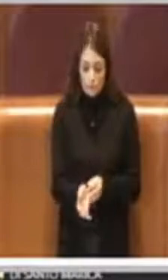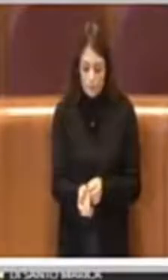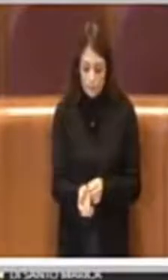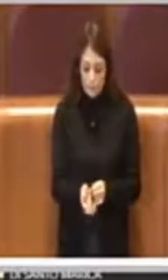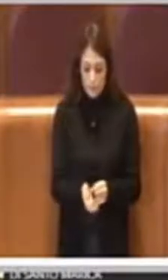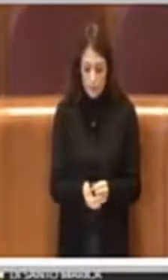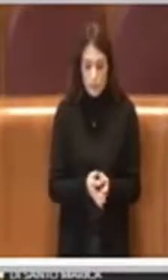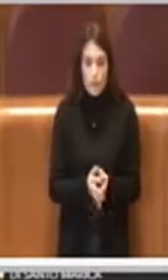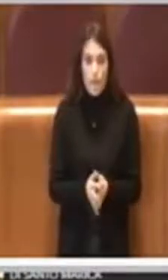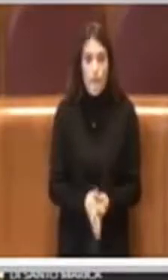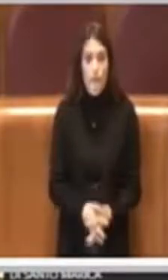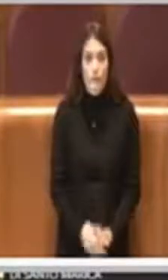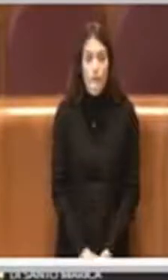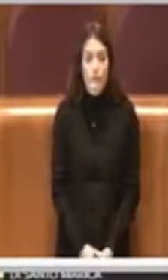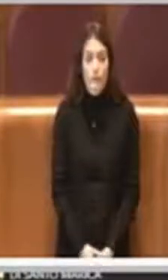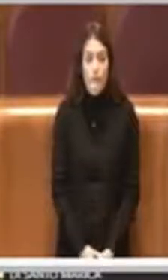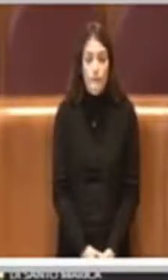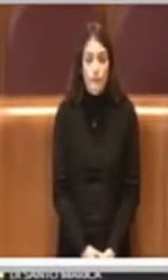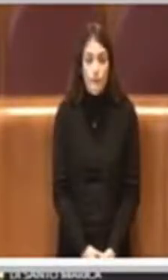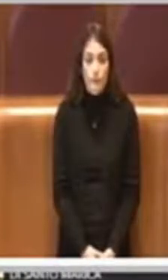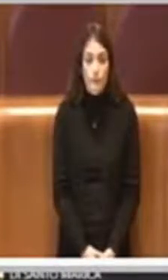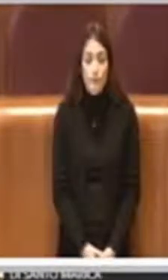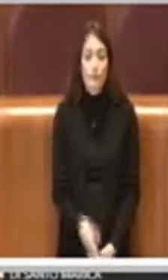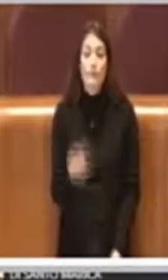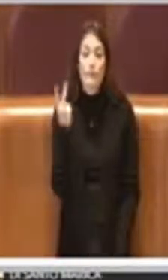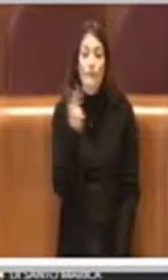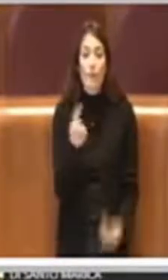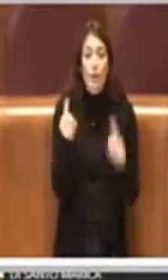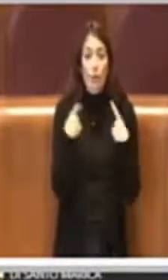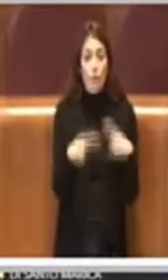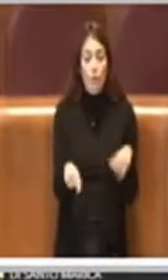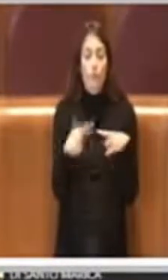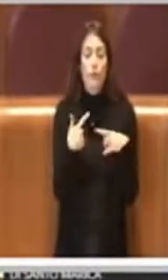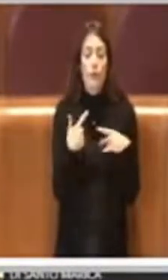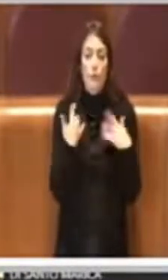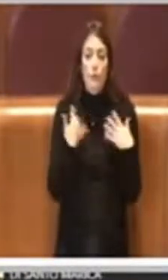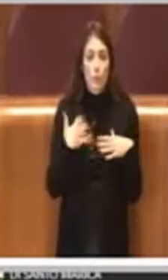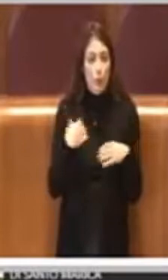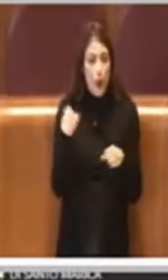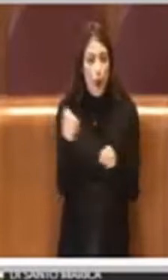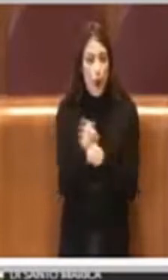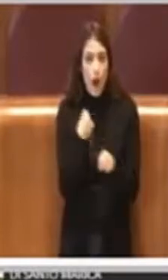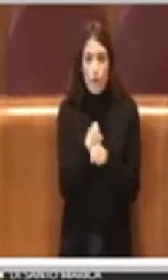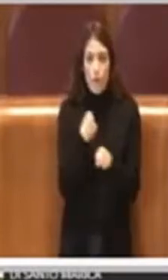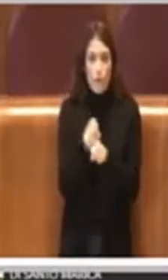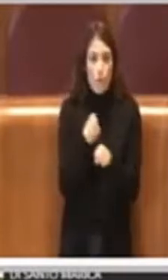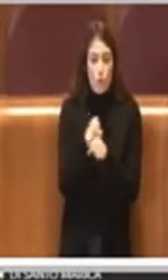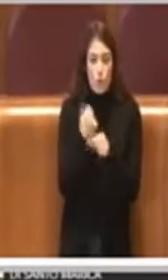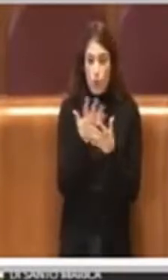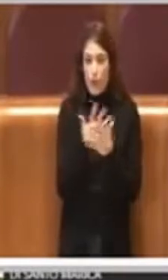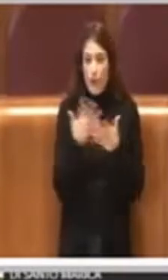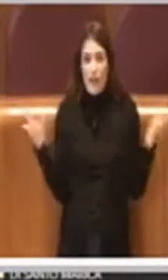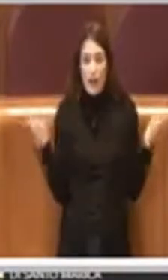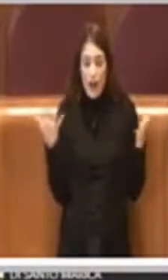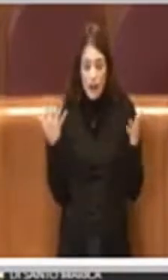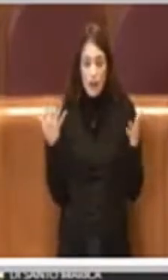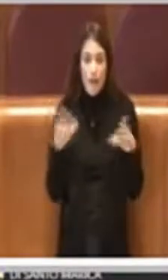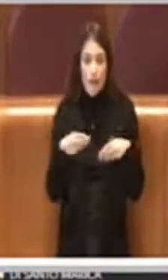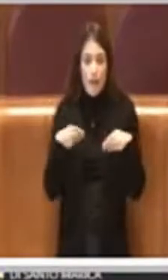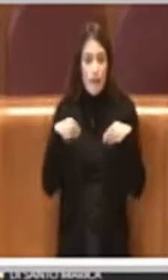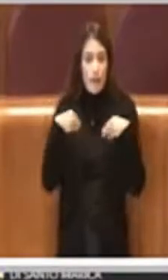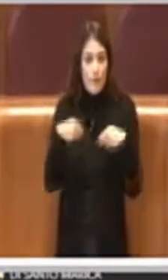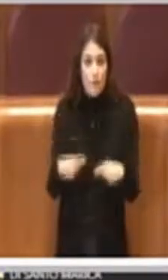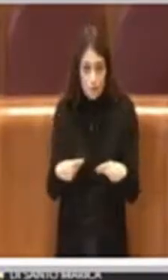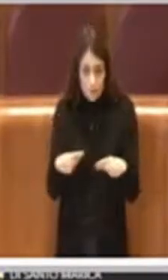bisogna dire che è stata ancora una volta una grande impresa arrivare in aula con questo regolamento. Per chi ci